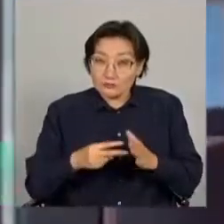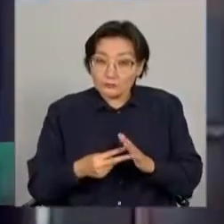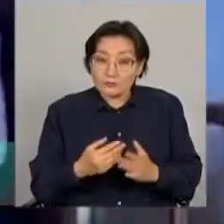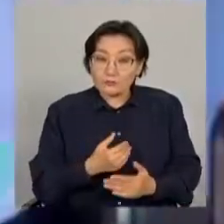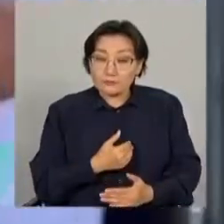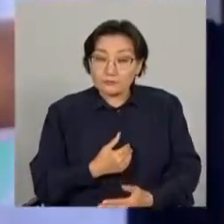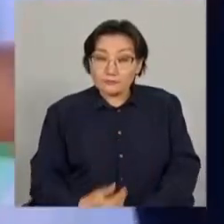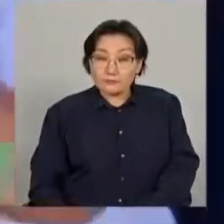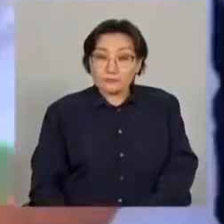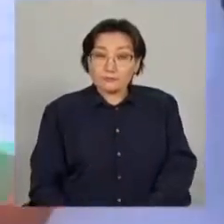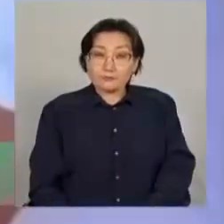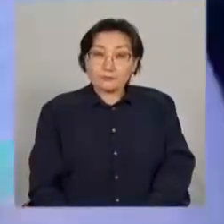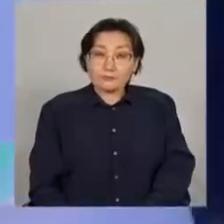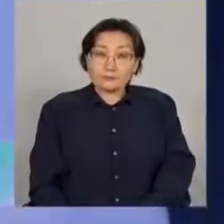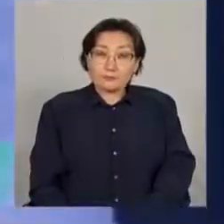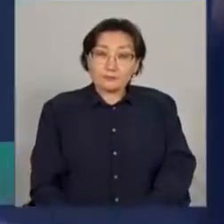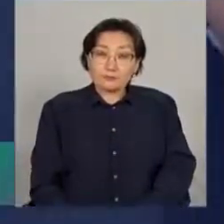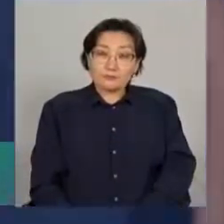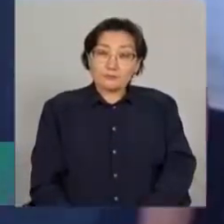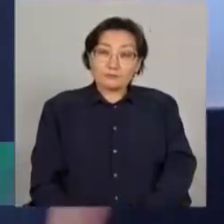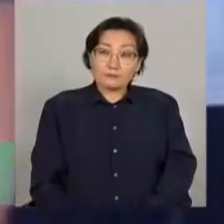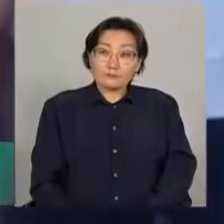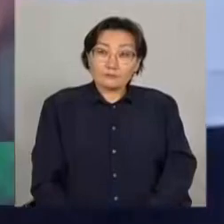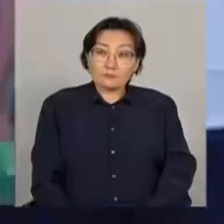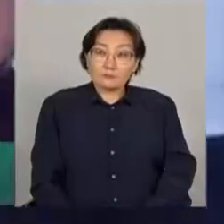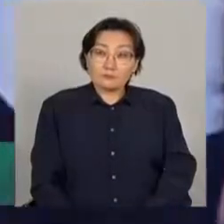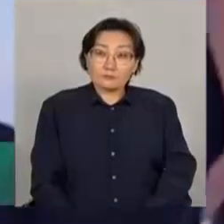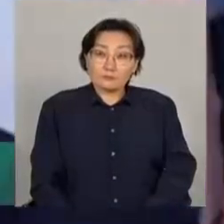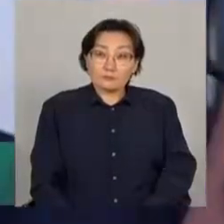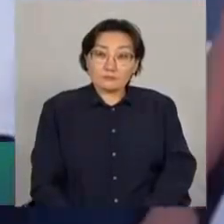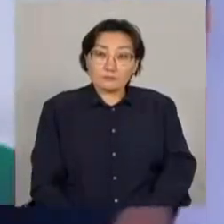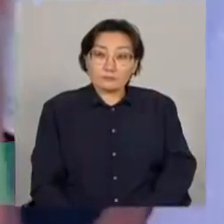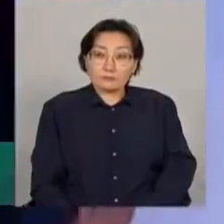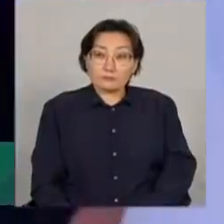Өмір Серікбекұлы, Назерке Үкібасова, Алматы телеарнасы, Түркістан облысы.